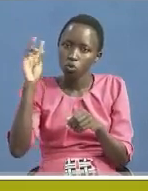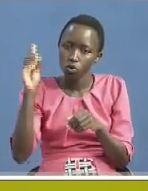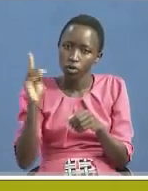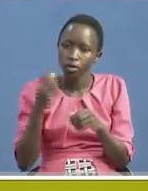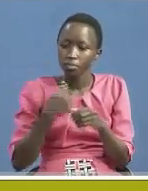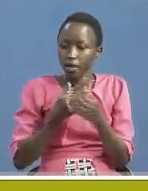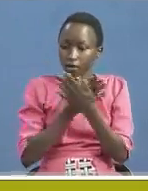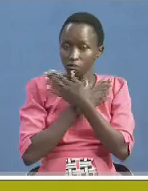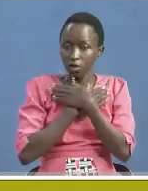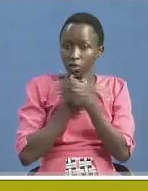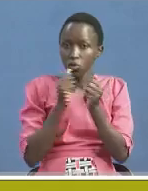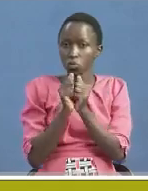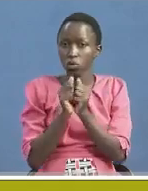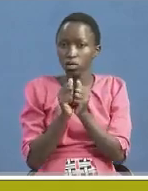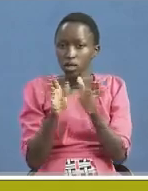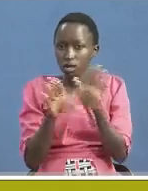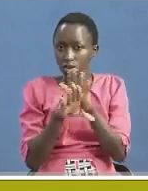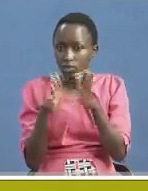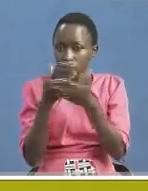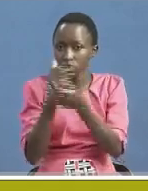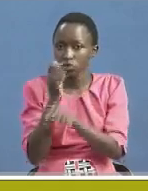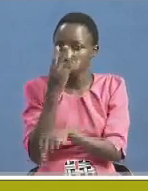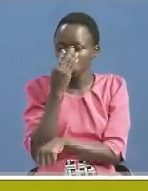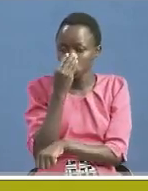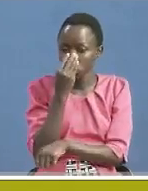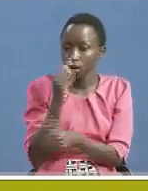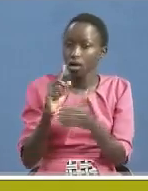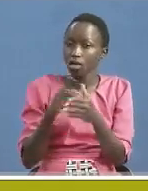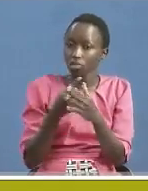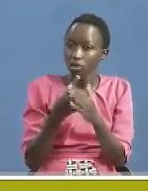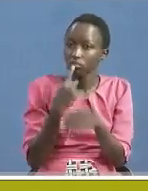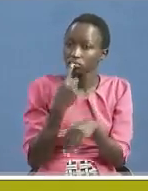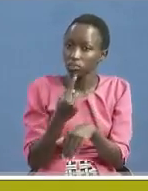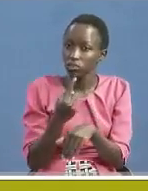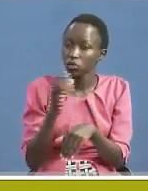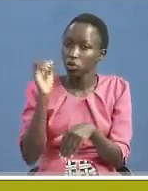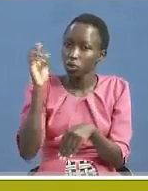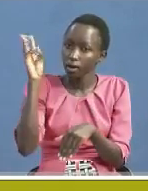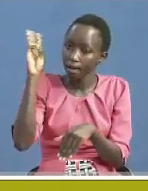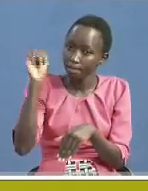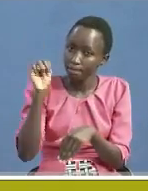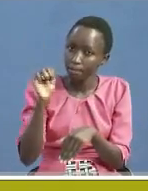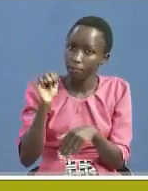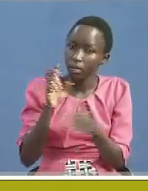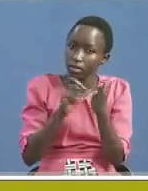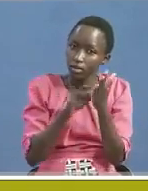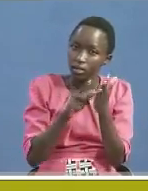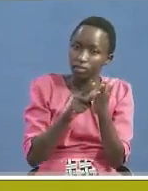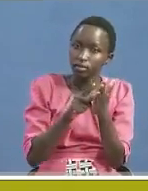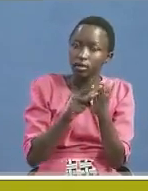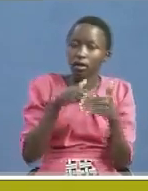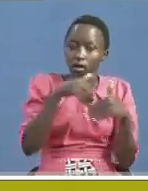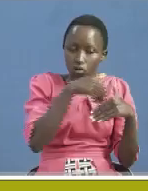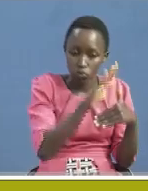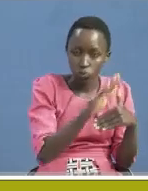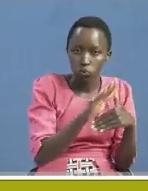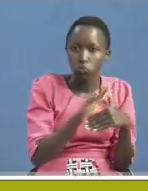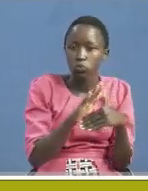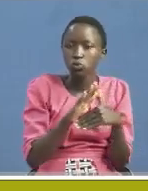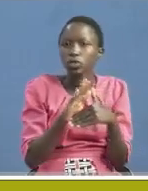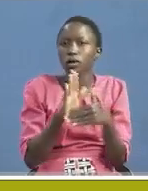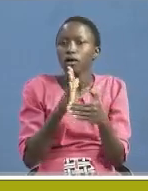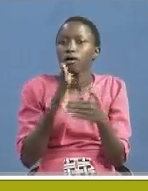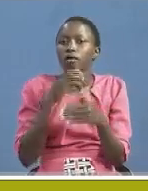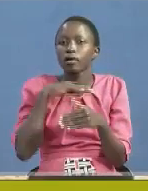urafiki na mheshimiwa Ruto, basi tena aambie ODM ifukuza Raila kwa sababu Raila amefanya